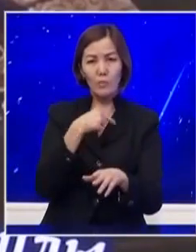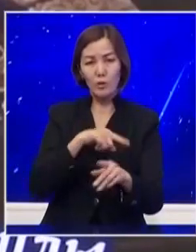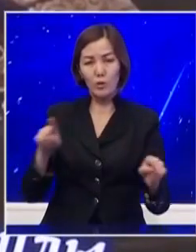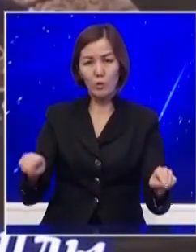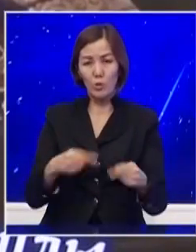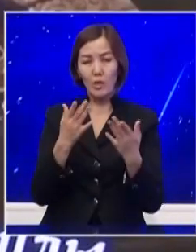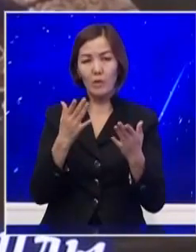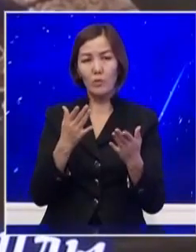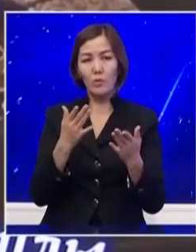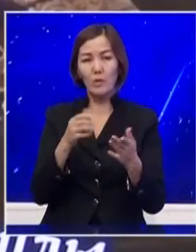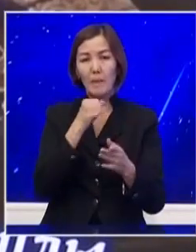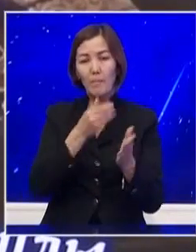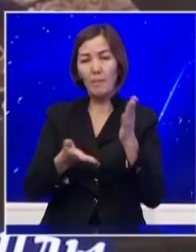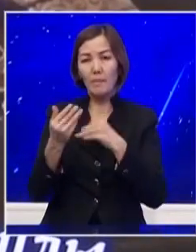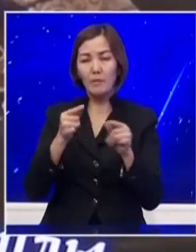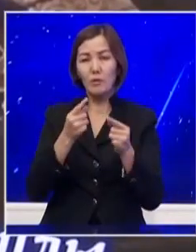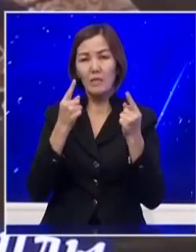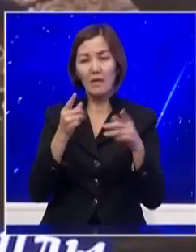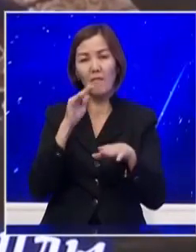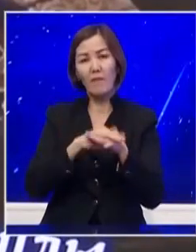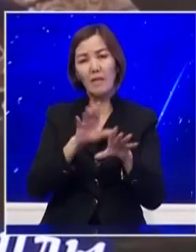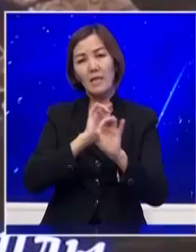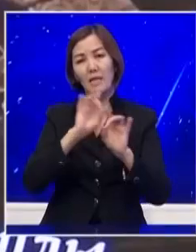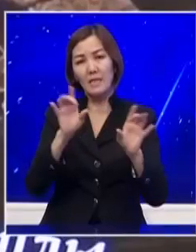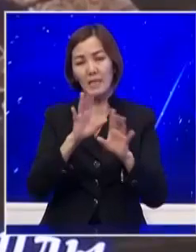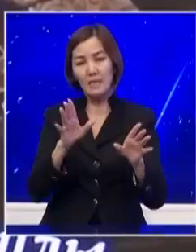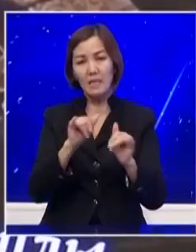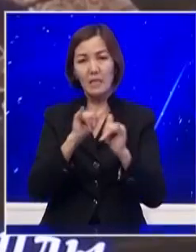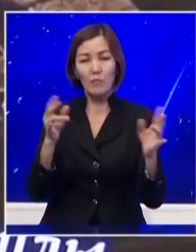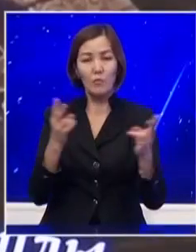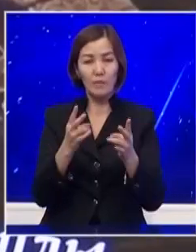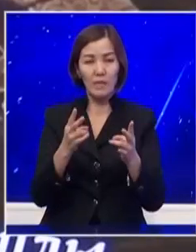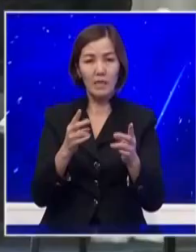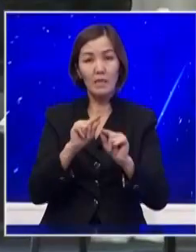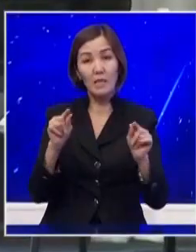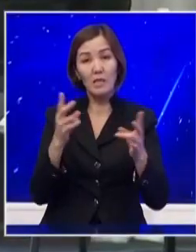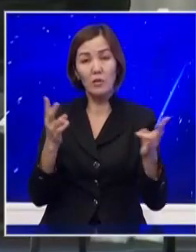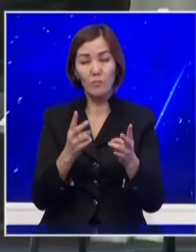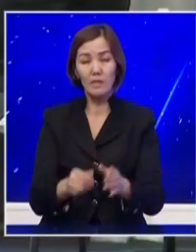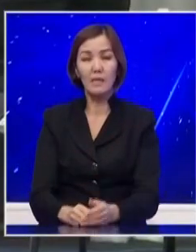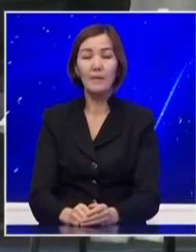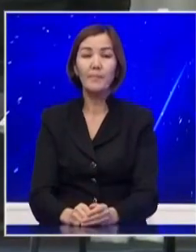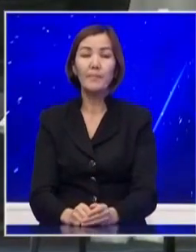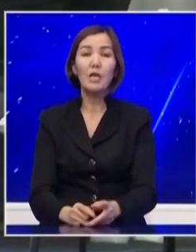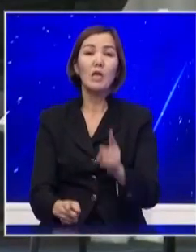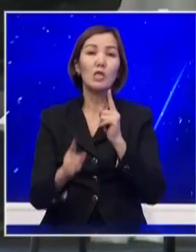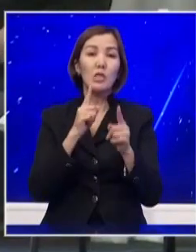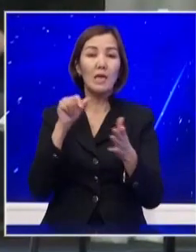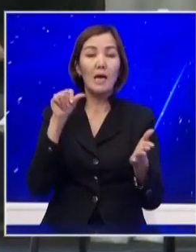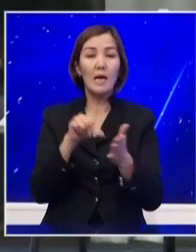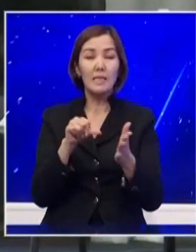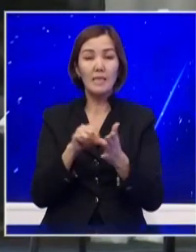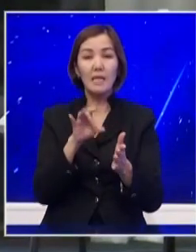жоғарылату, бабамызды туралы тың деректерді жинақтап және оны тарату болып табылады негізгі мақсатымыз. Айта кетсек, алқалы жиынға